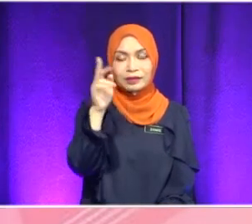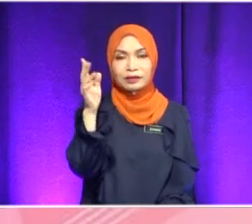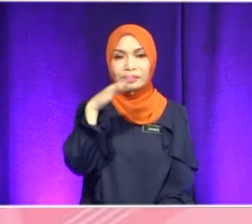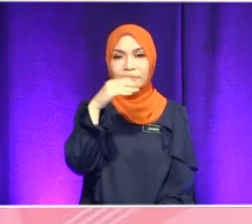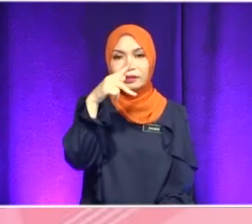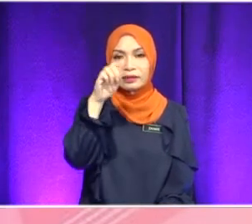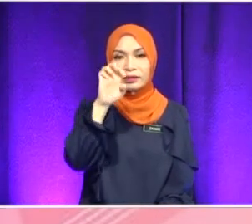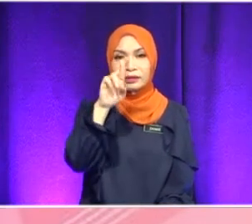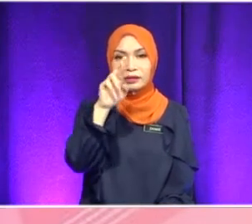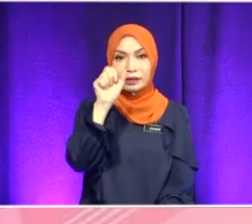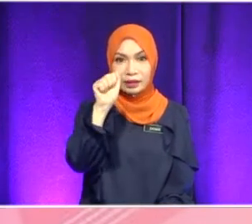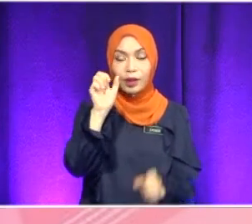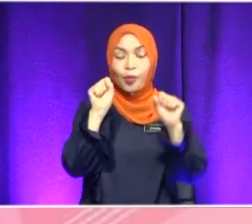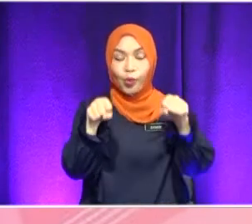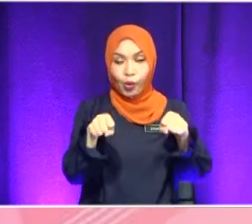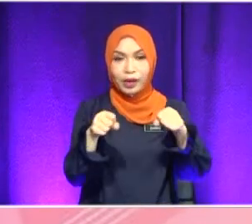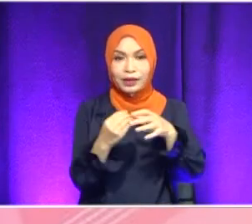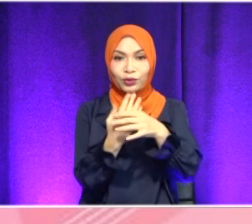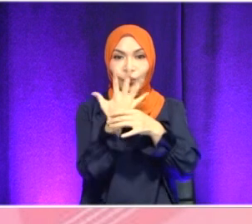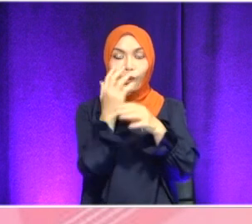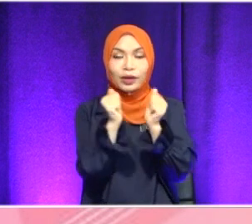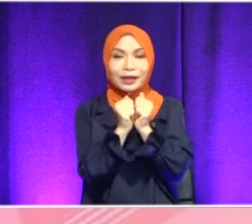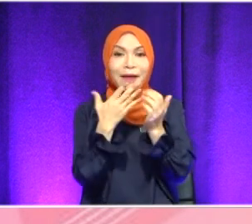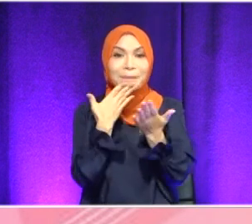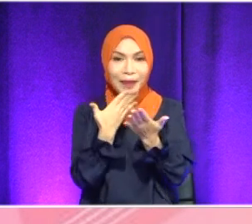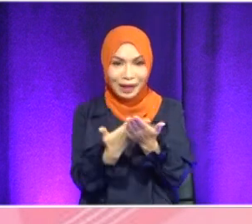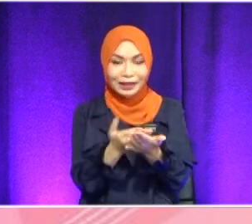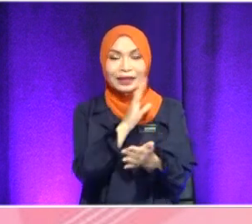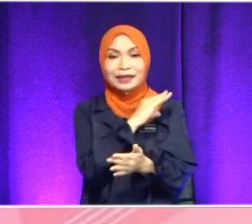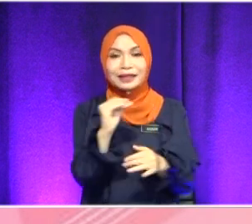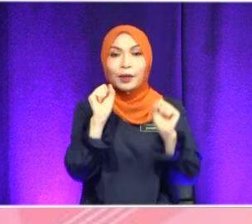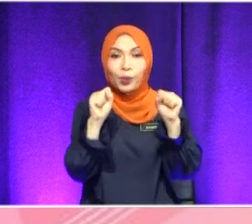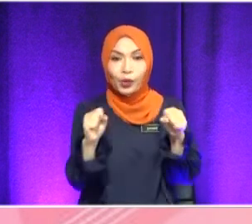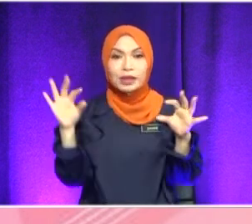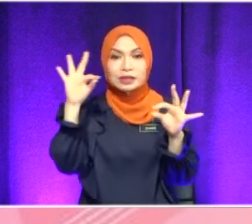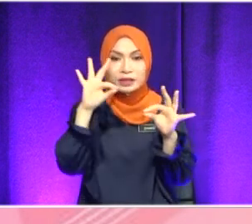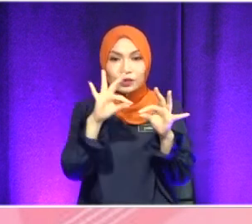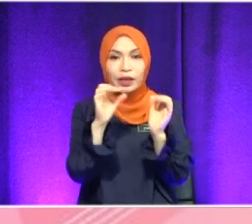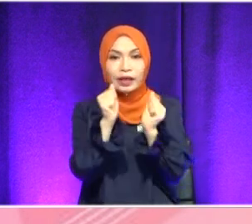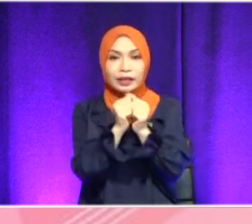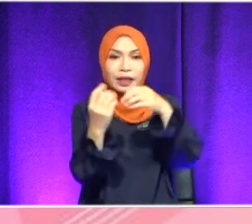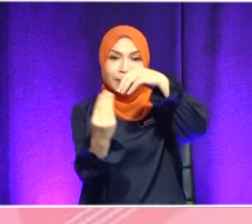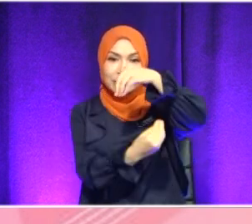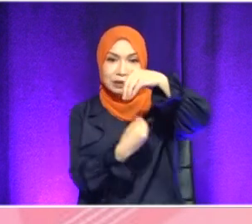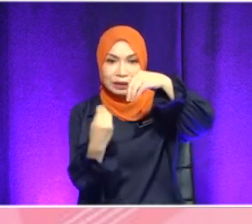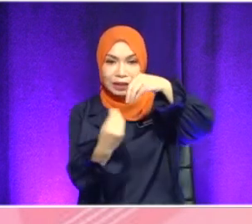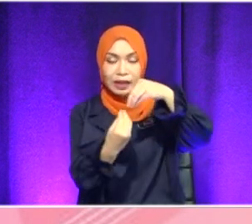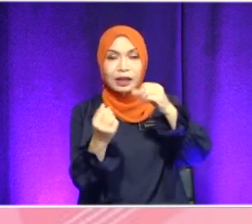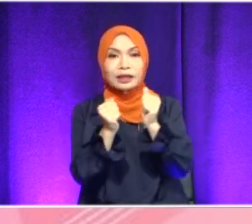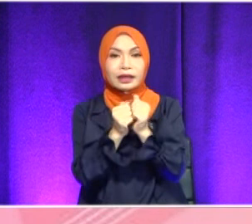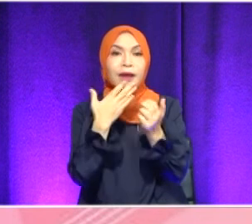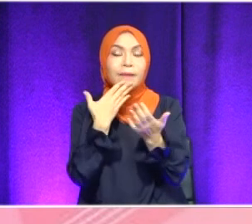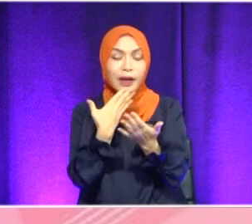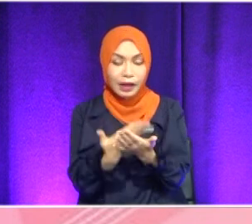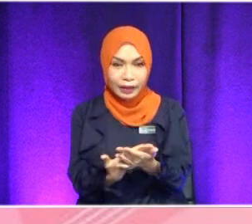ini dapat tumbuh dengan baik masuk jadi dapat menyesuaikan dengan habitat yang baru oke Ada pelaku perubahan habitat tadi oke